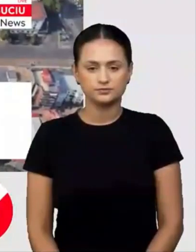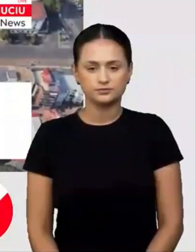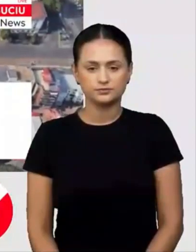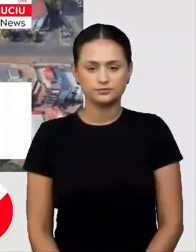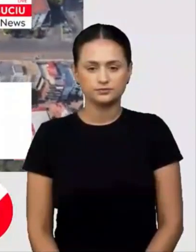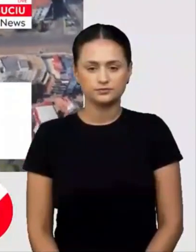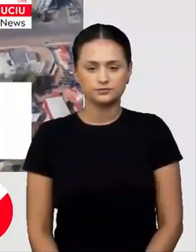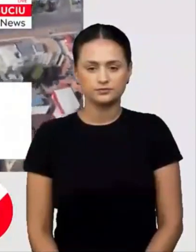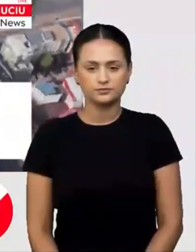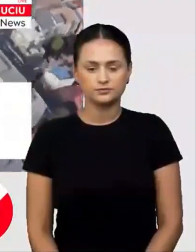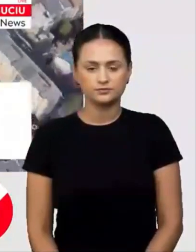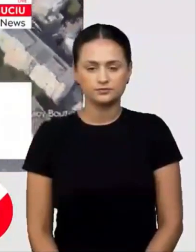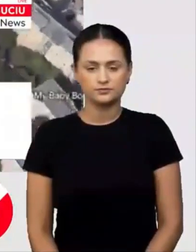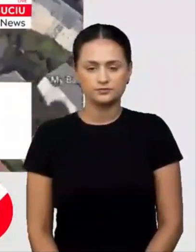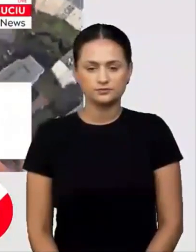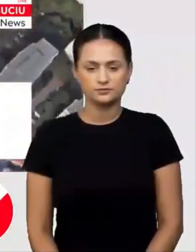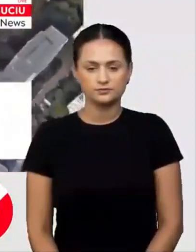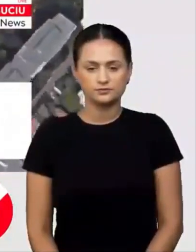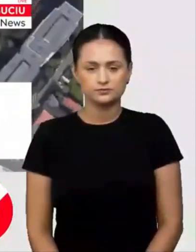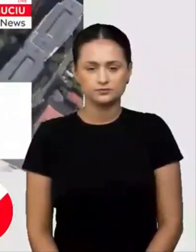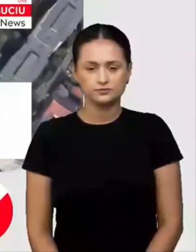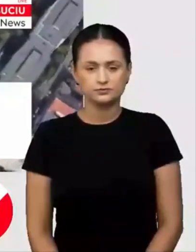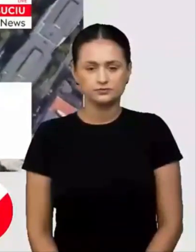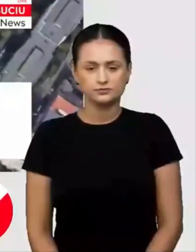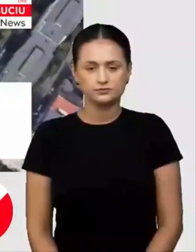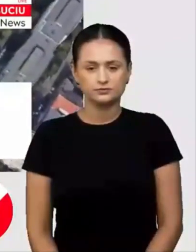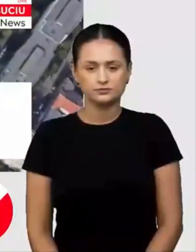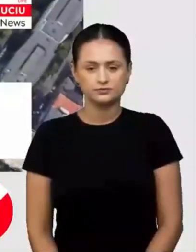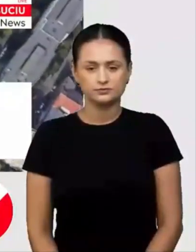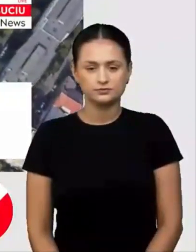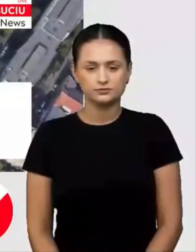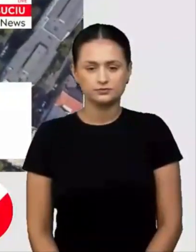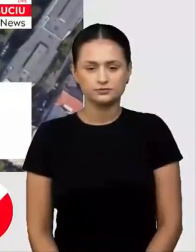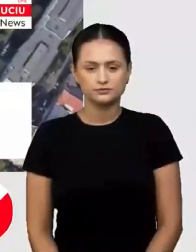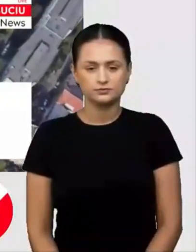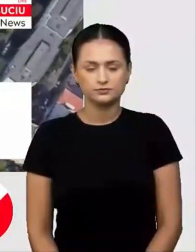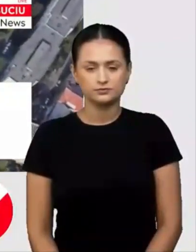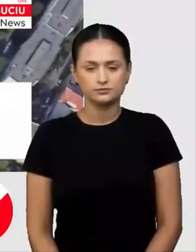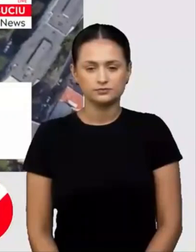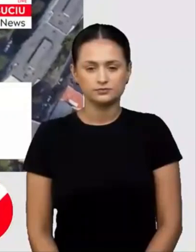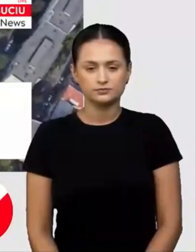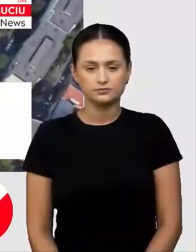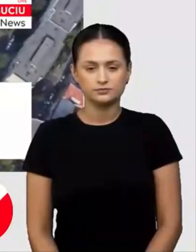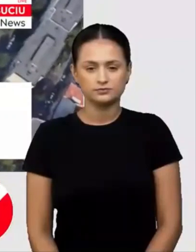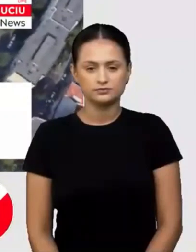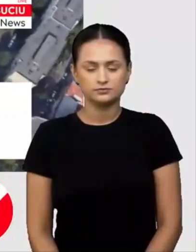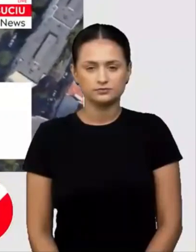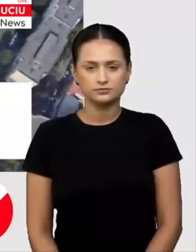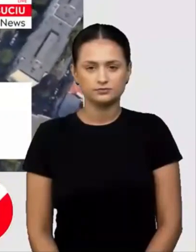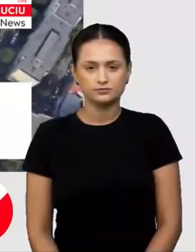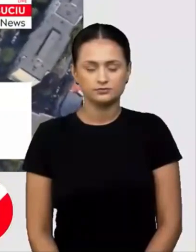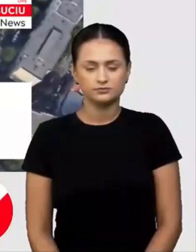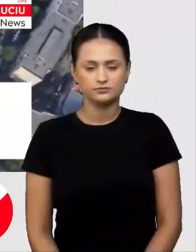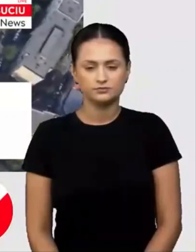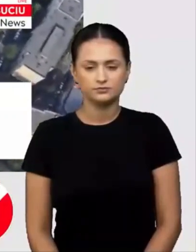despre un bărbat de 63 de ani victimă a primei explozii de la Crevedia